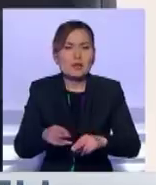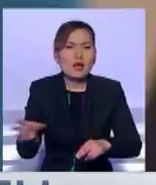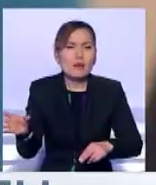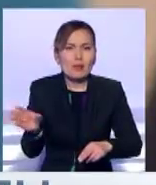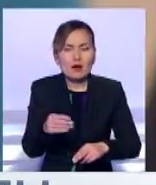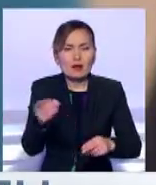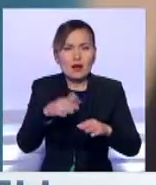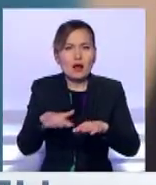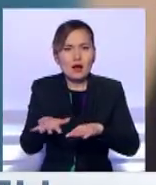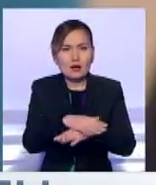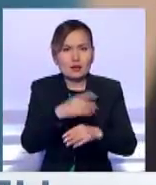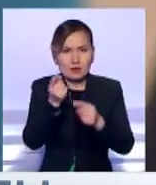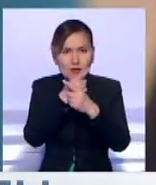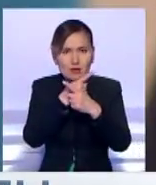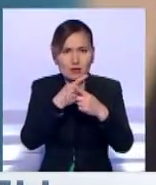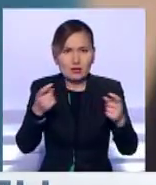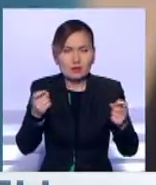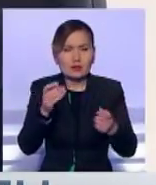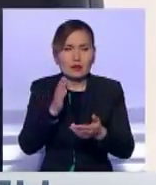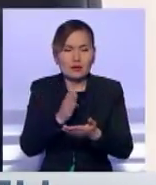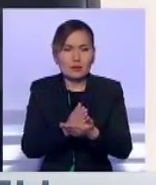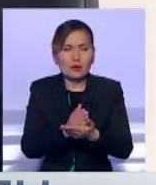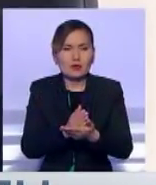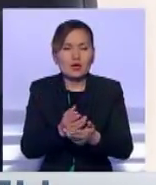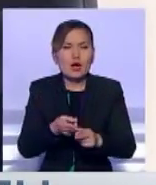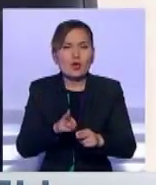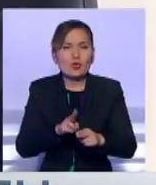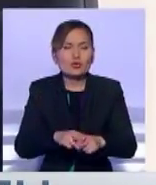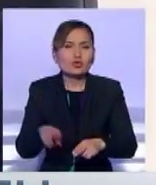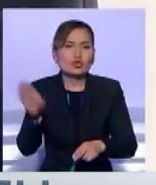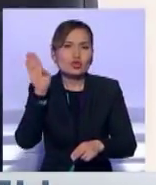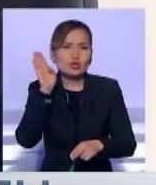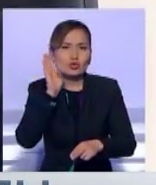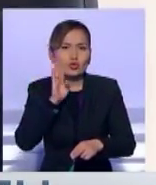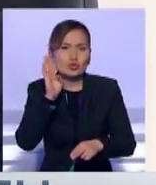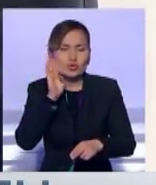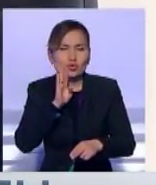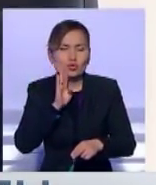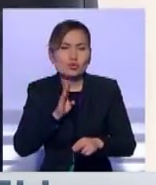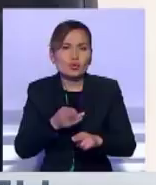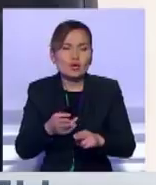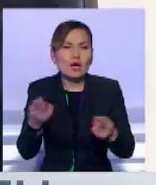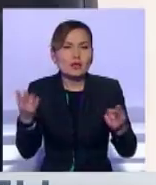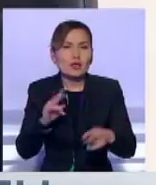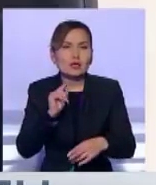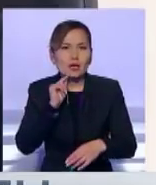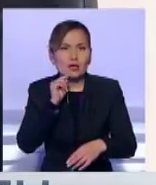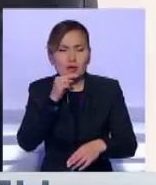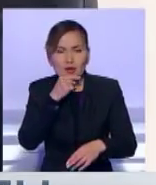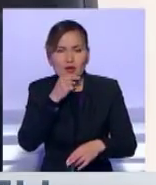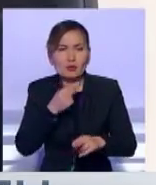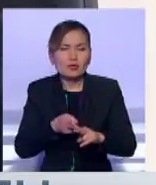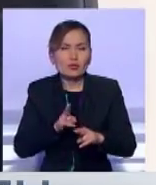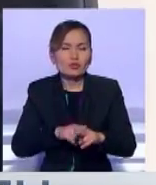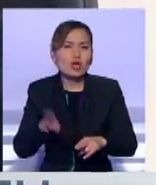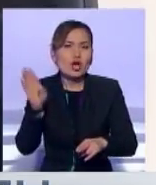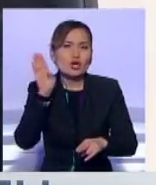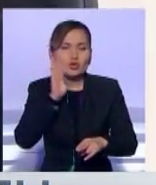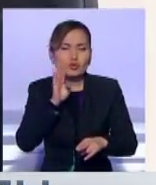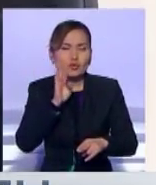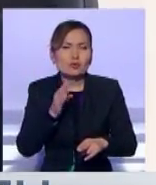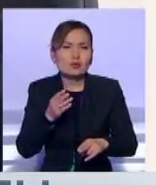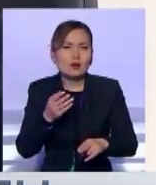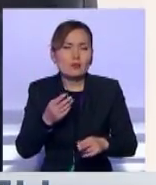ала бәрі ескертілді. Су оларға арзан болып тұрғаннан кейін олар суды ағыза береді. Ол су тегін кете береді